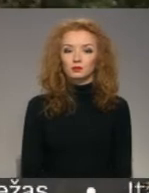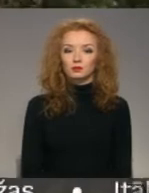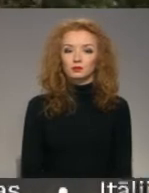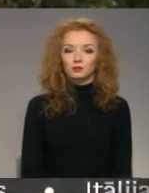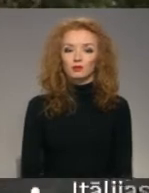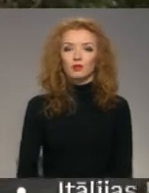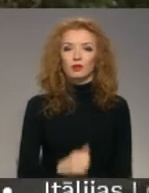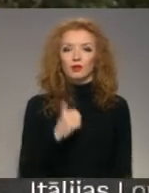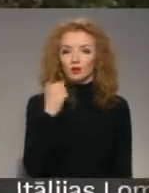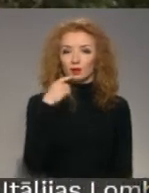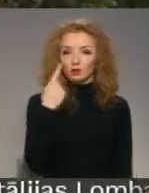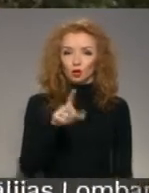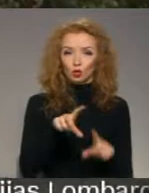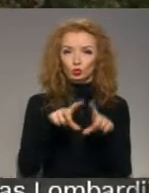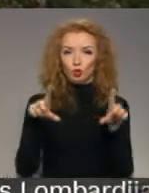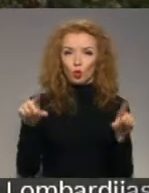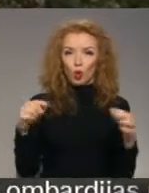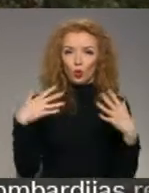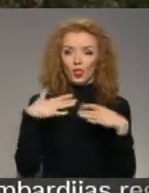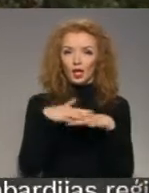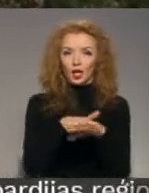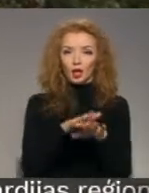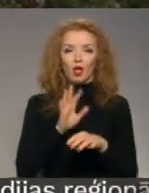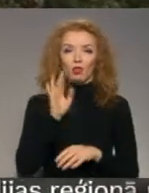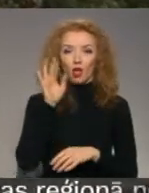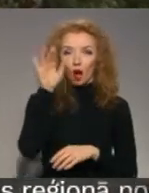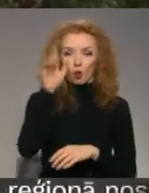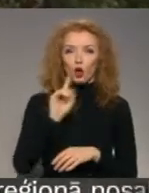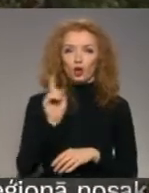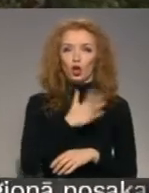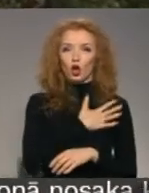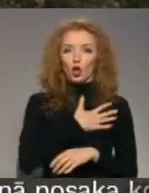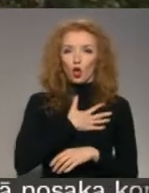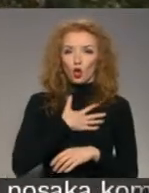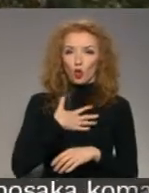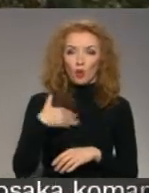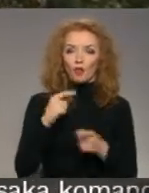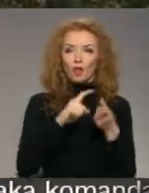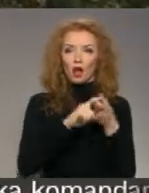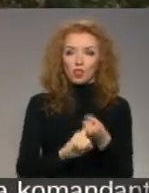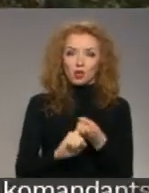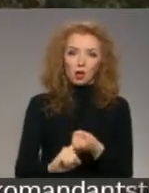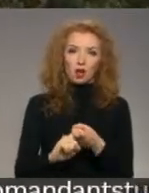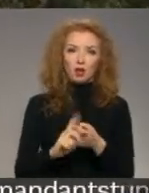Skolu tīkla nākotnē ir ļoti lielā mērā ir atkarīga